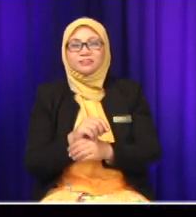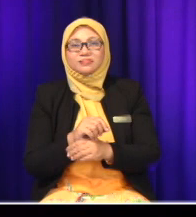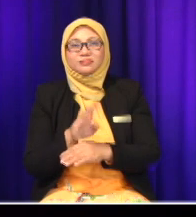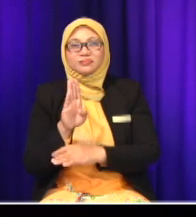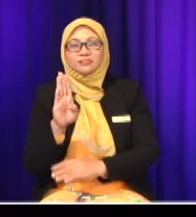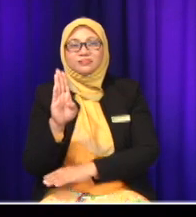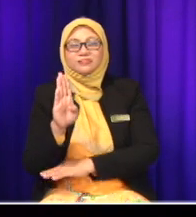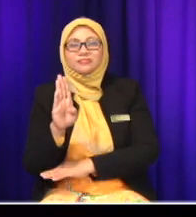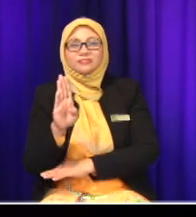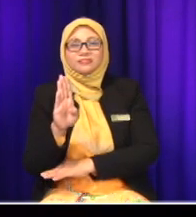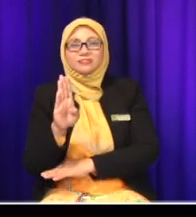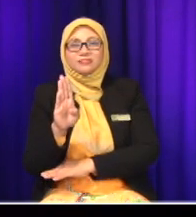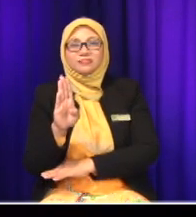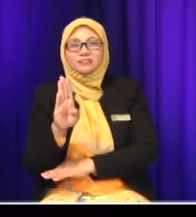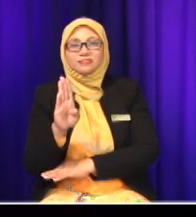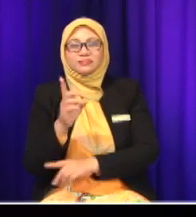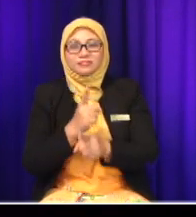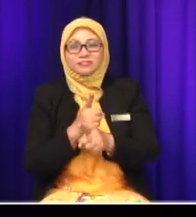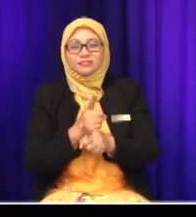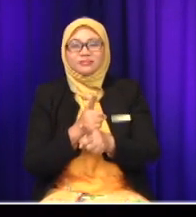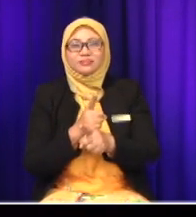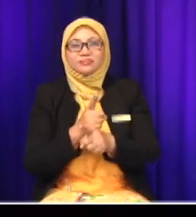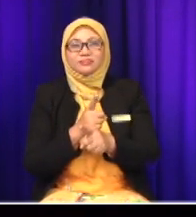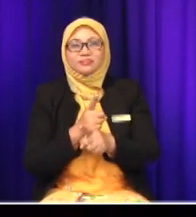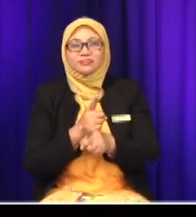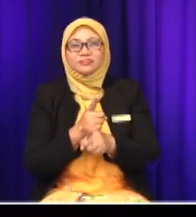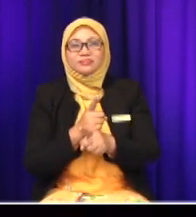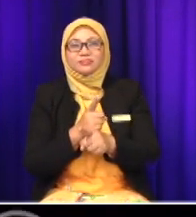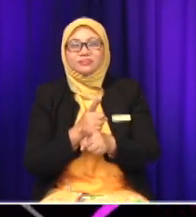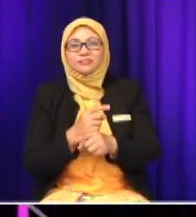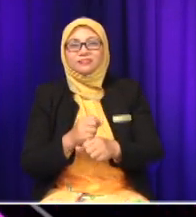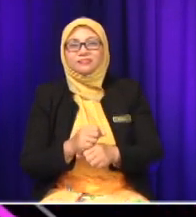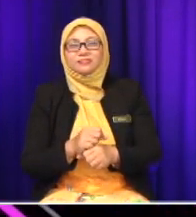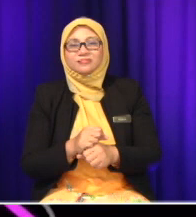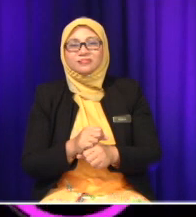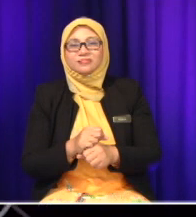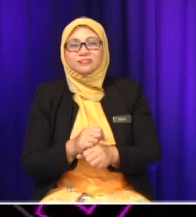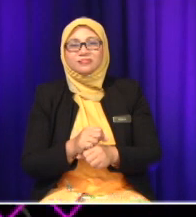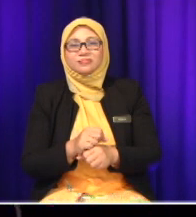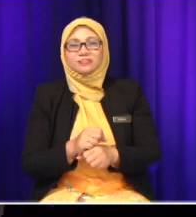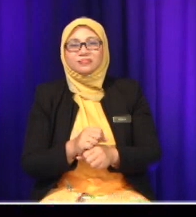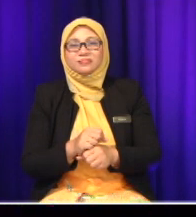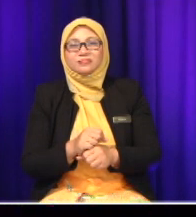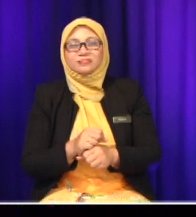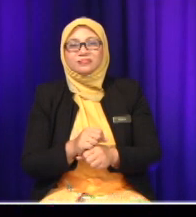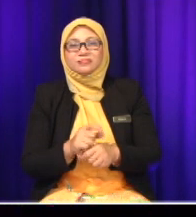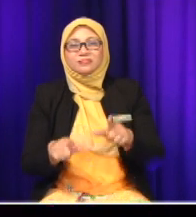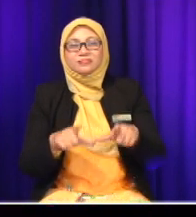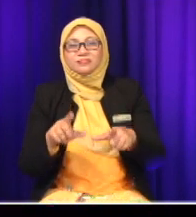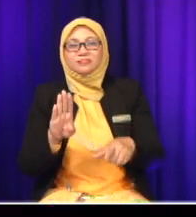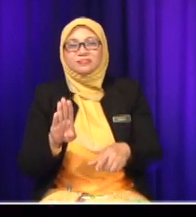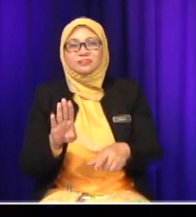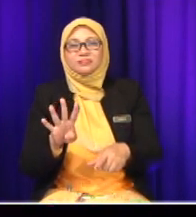B okey b betulusing k muka injap menggunakan kayu mempelask ke